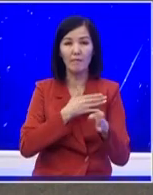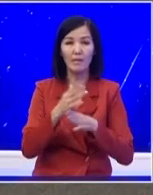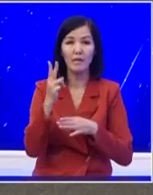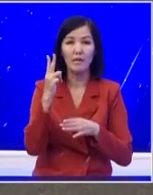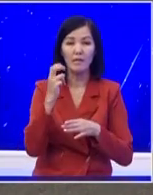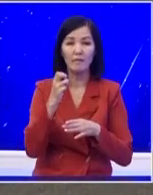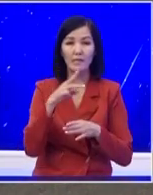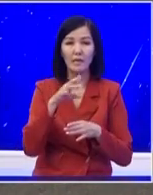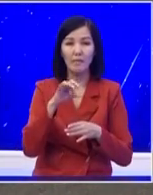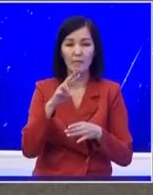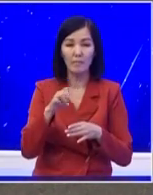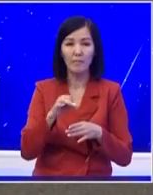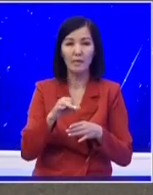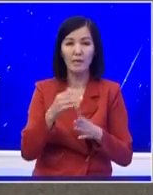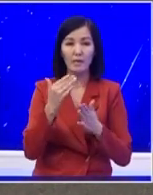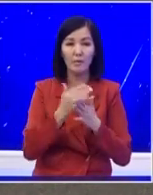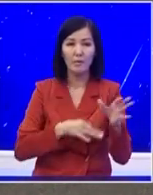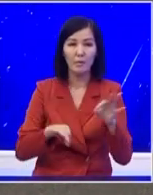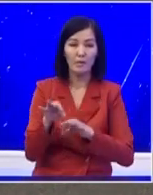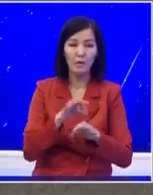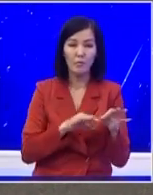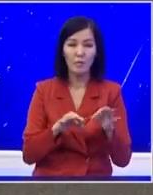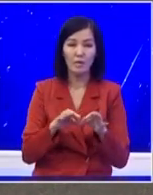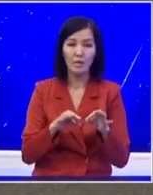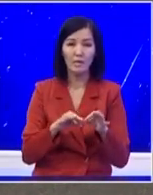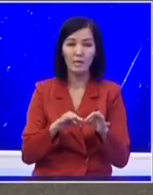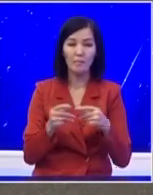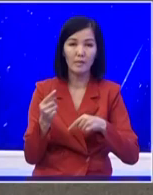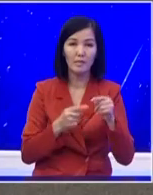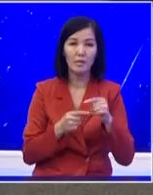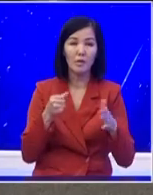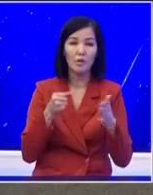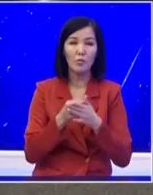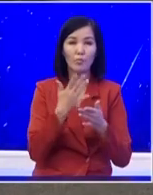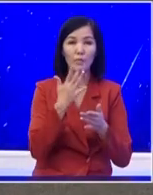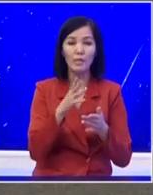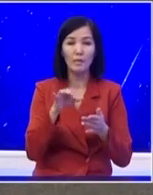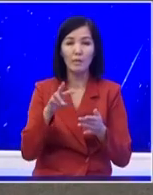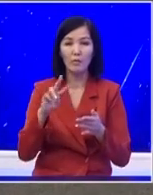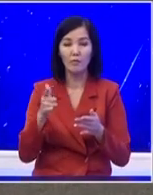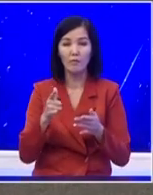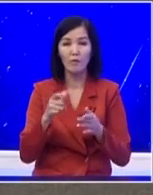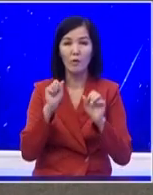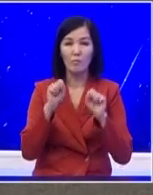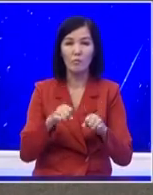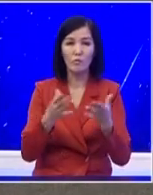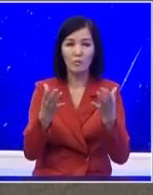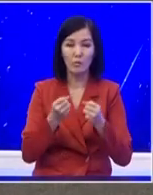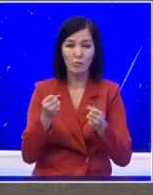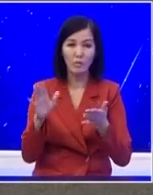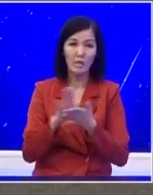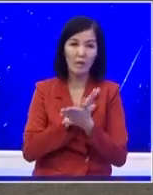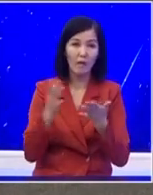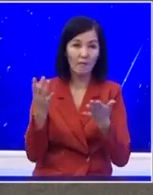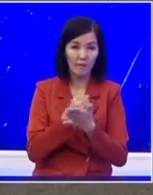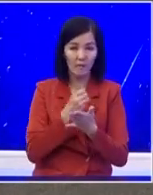МРП, а по программе «Дорожная карта бизнеса» до 5 миллионов тенге можно получать грант.